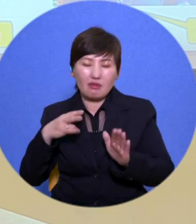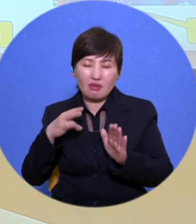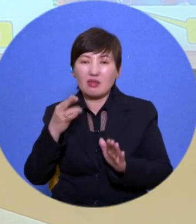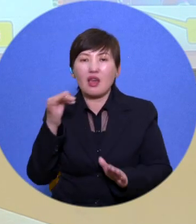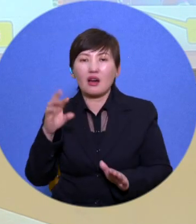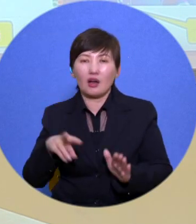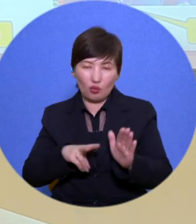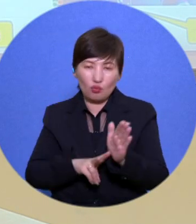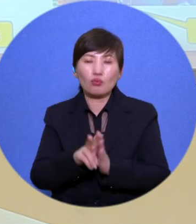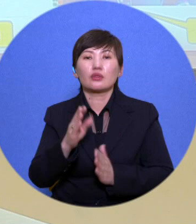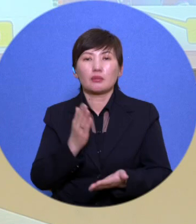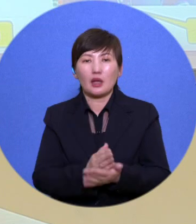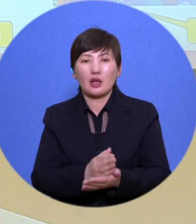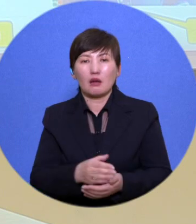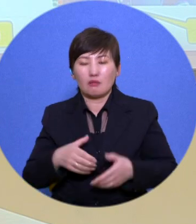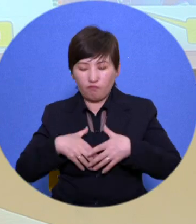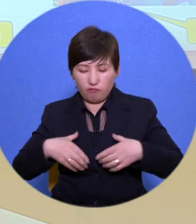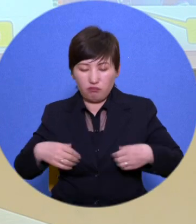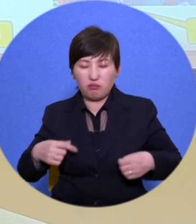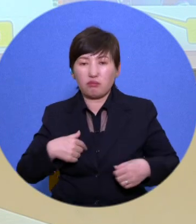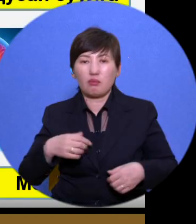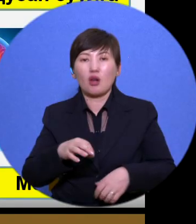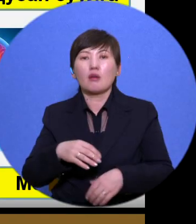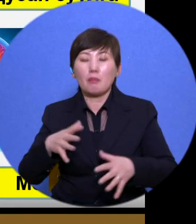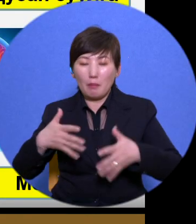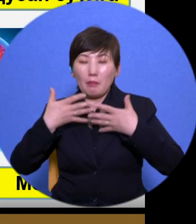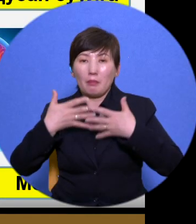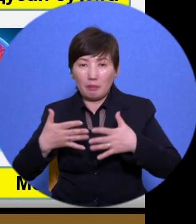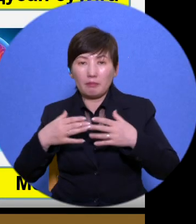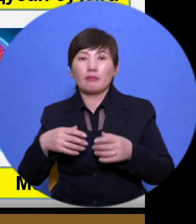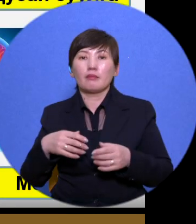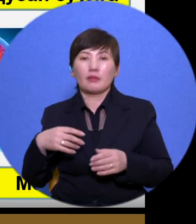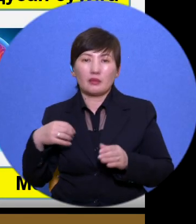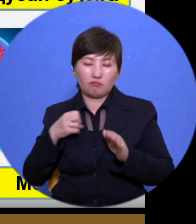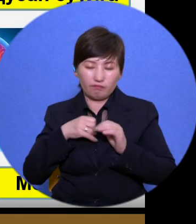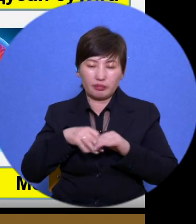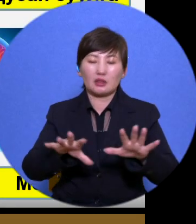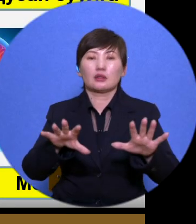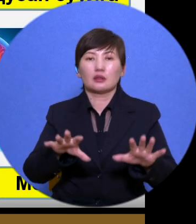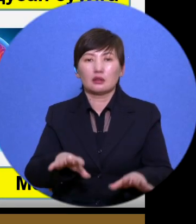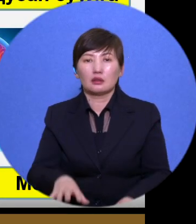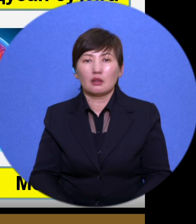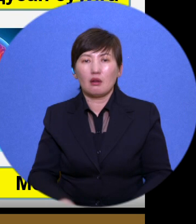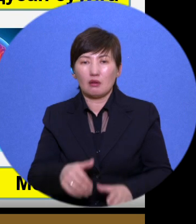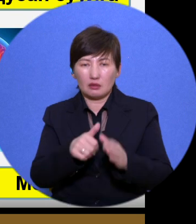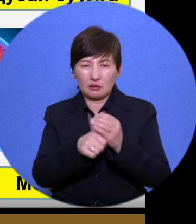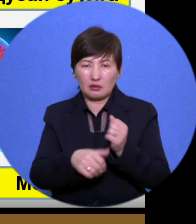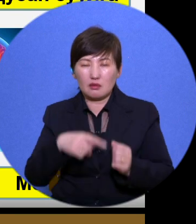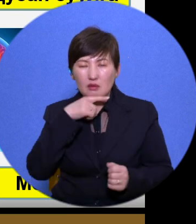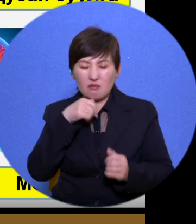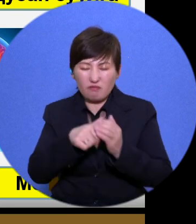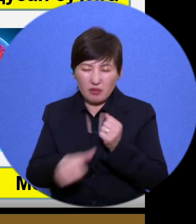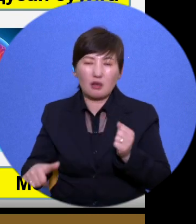За, сүрье өвчин. Сүрье өвчин бол амьсгалын замаар дамжина. Зусан суулга өвчин бол хоол боловсруулах эрхтнүүдийн